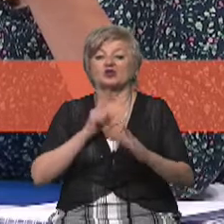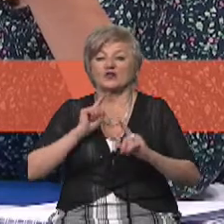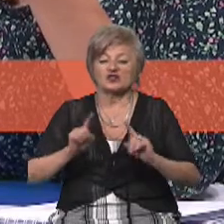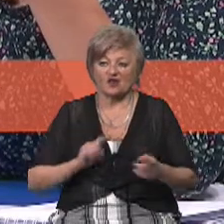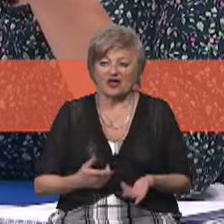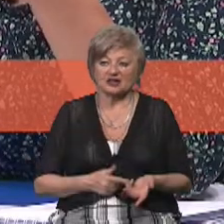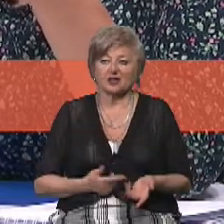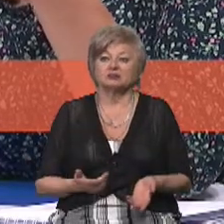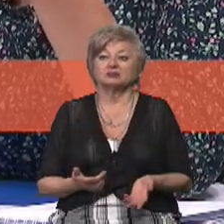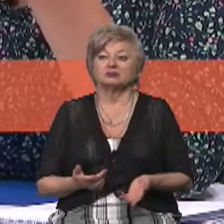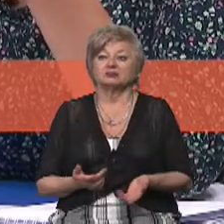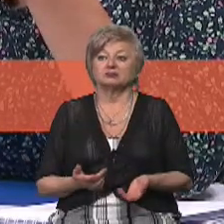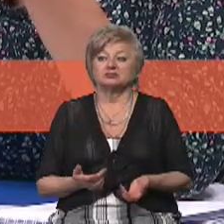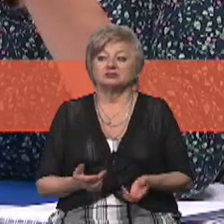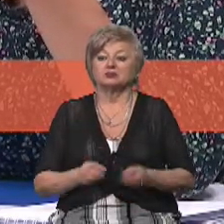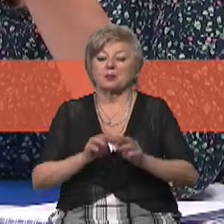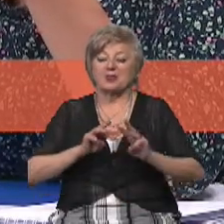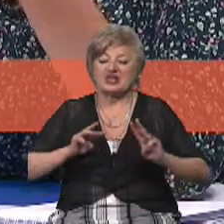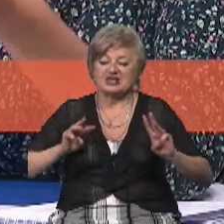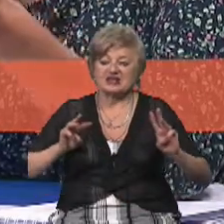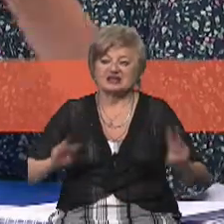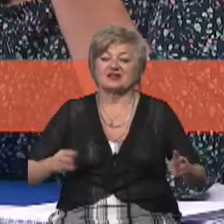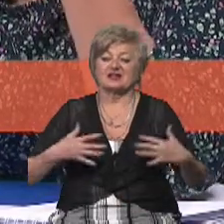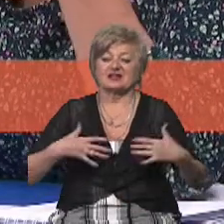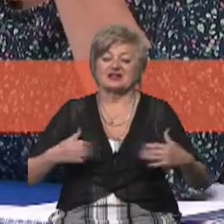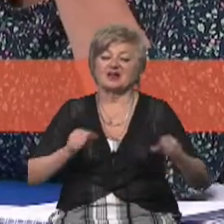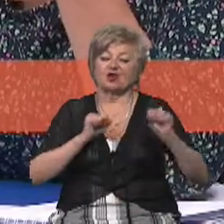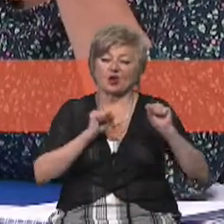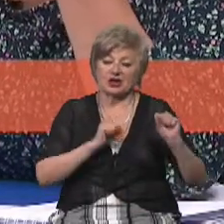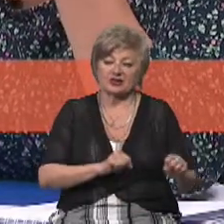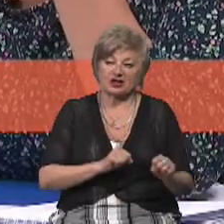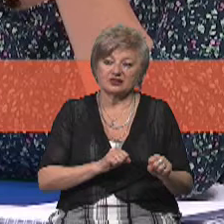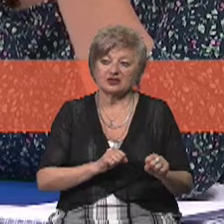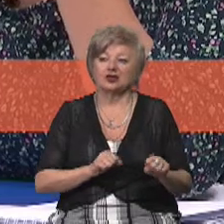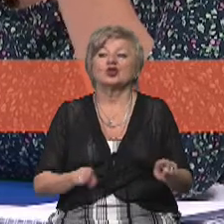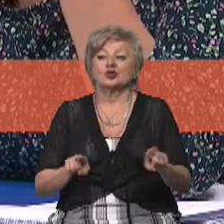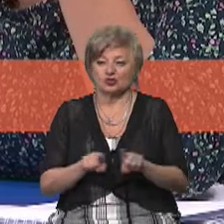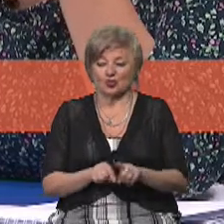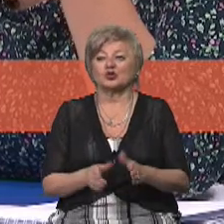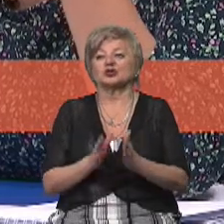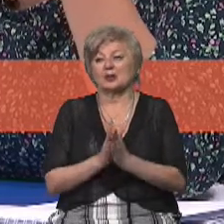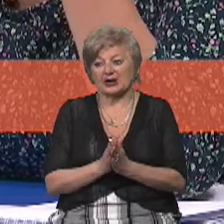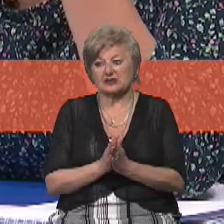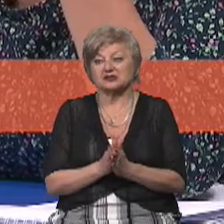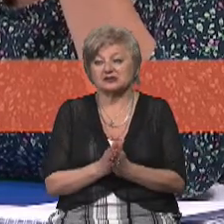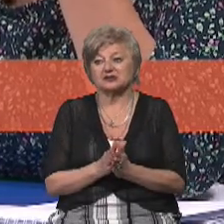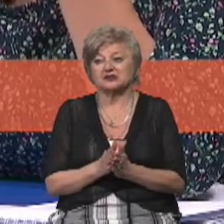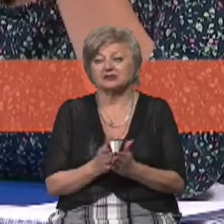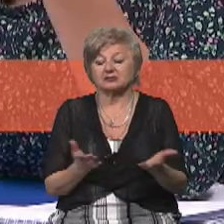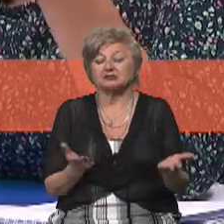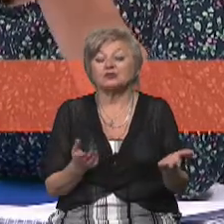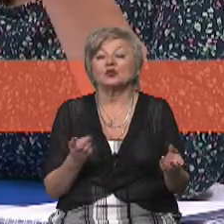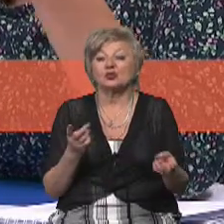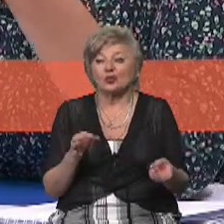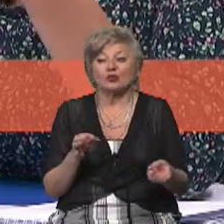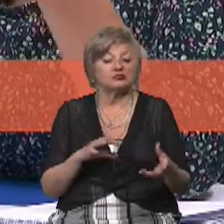но к Министерству здравоохранения тоже мы просили средства. Но, к сожалению, вопрос до сих